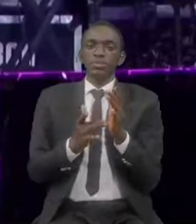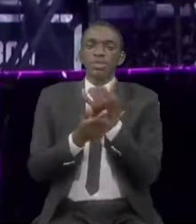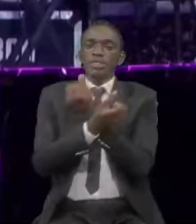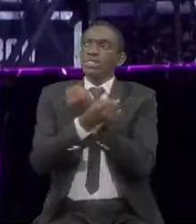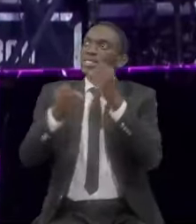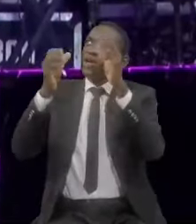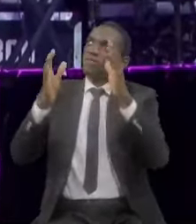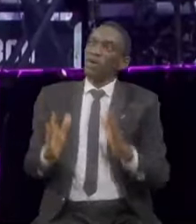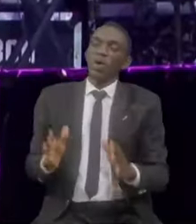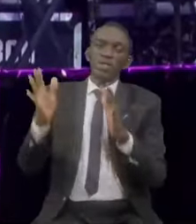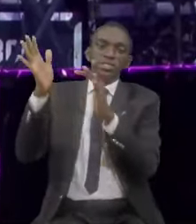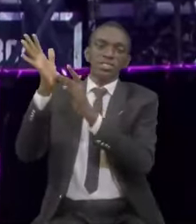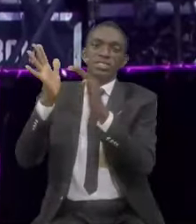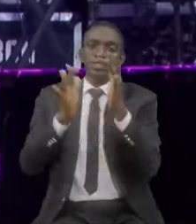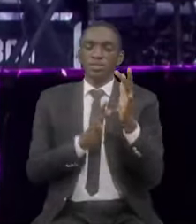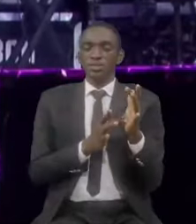le Sauveur Jésus,